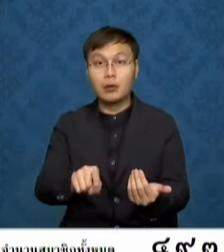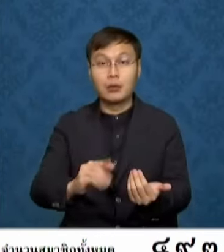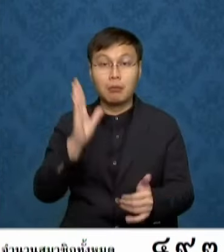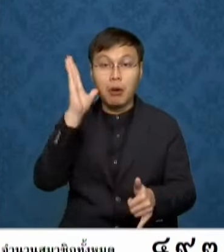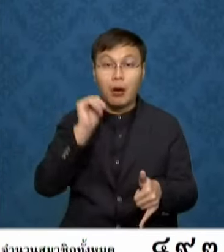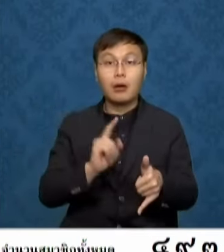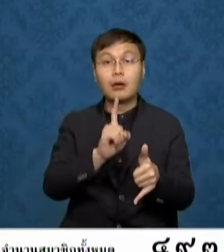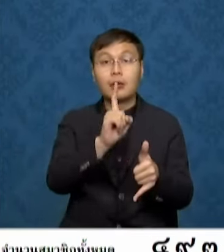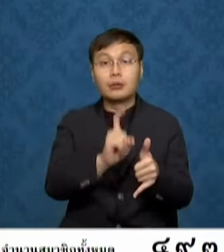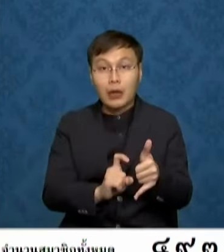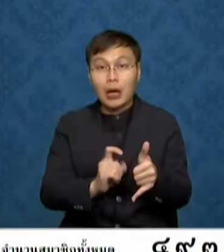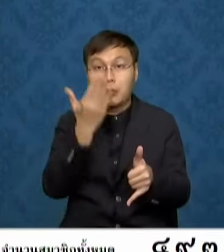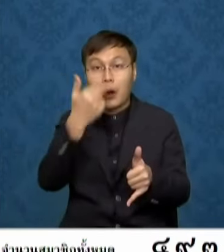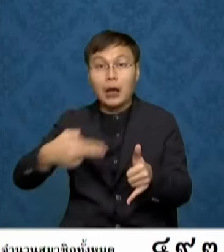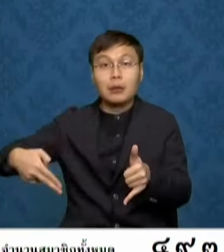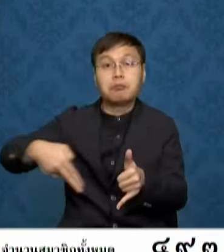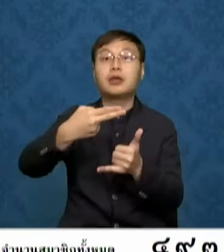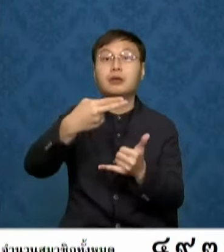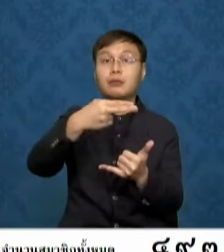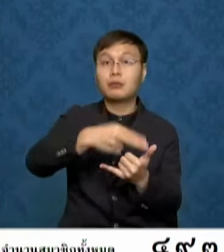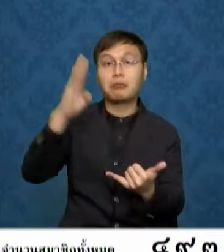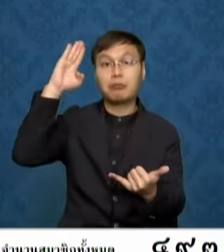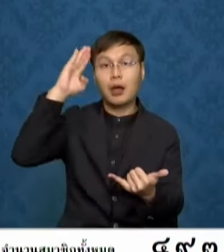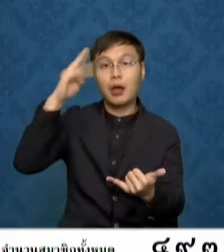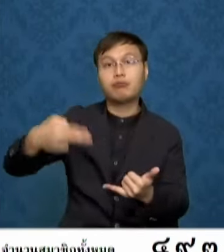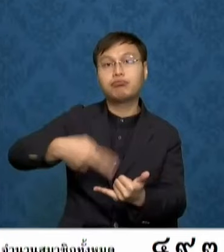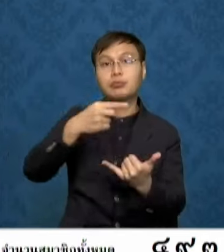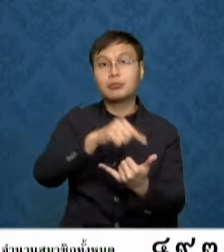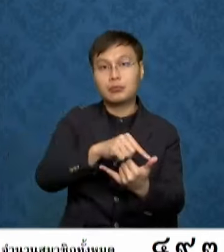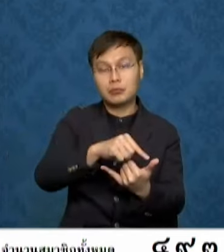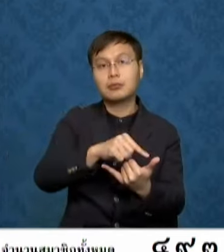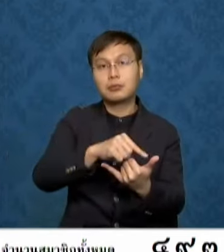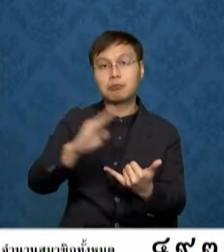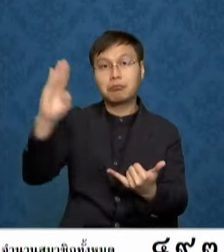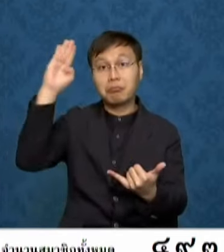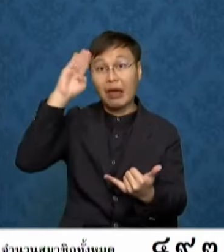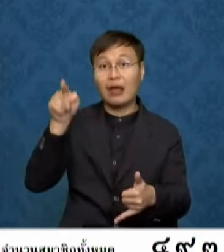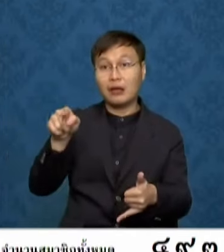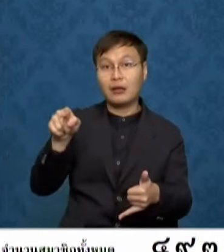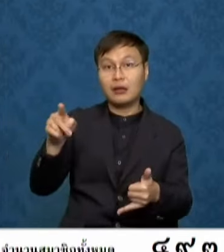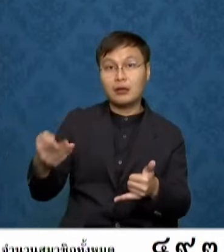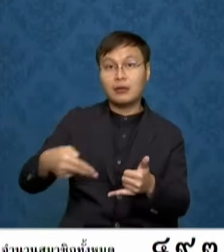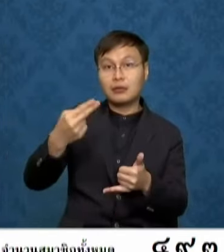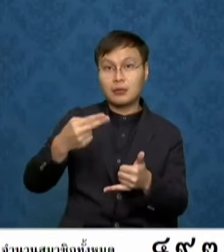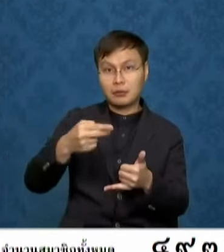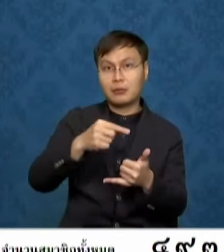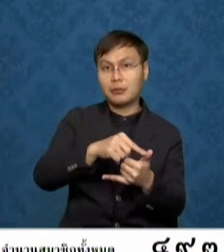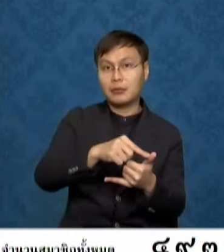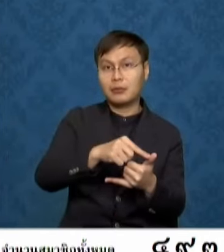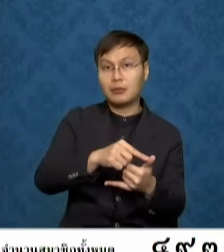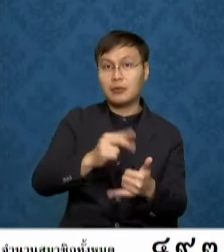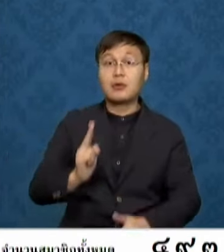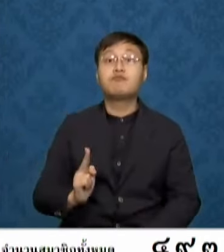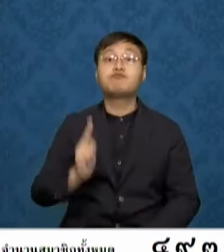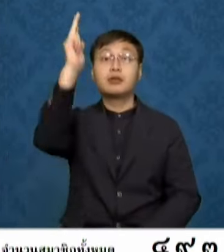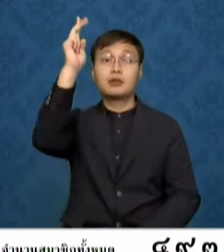และพ่อของเขาถูกยิงและฆ่าโดยทหารเขาคือทหารนะครับจะมาอ้างได้อย่างไรว่ายิงปืนขึ้น